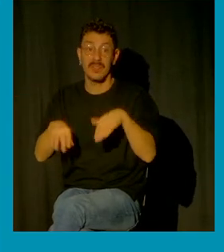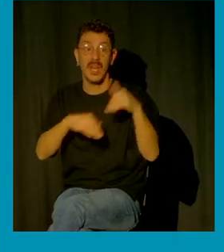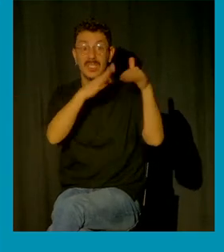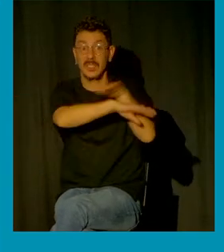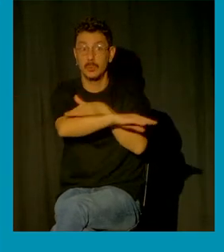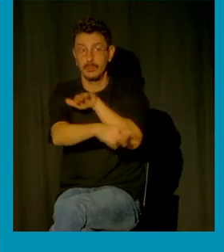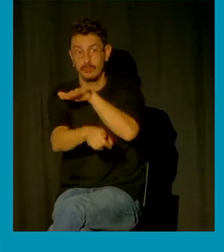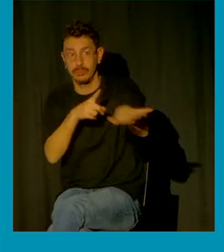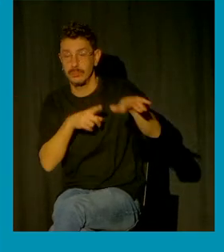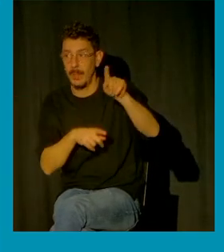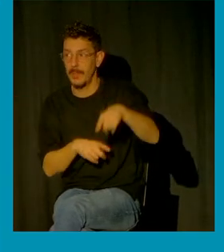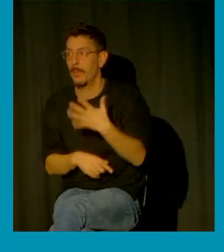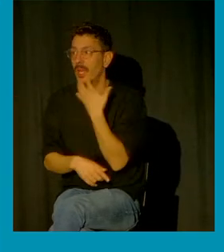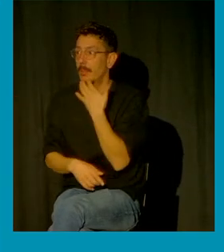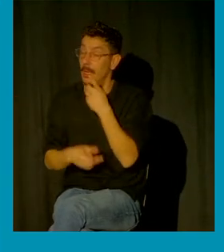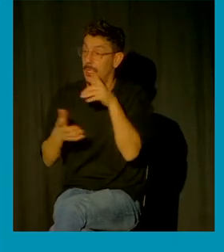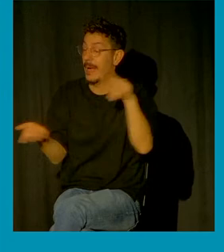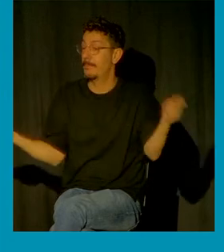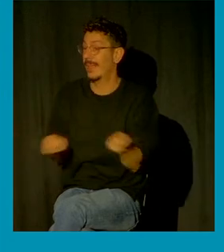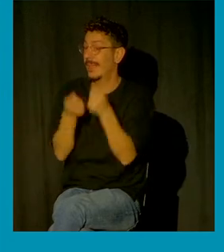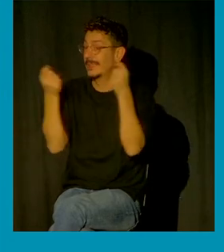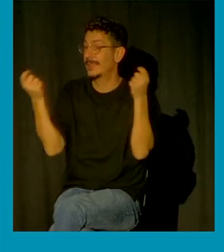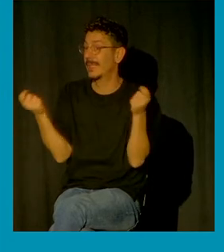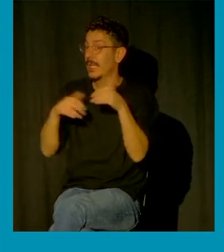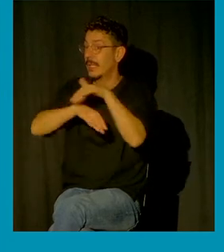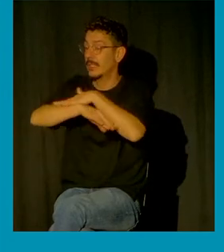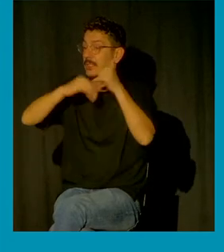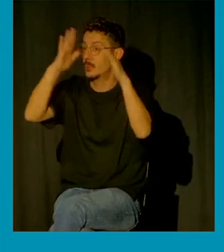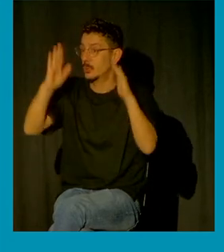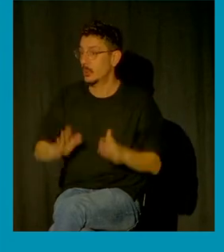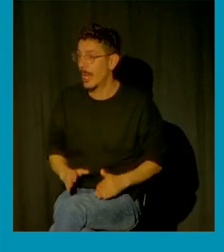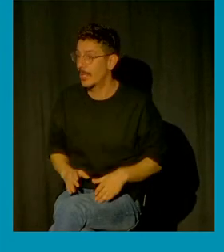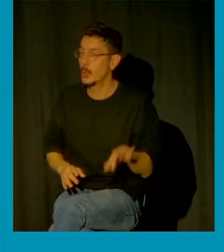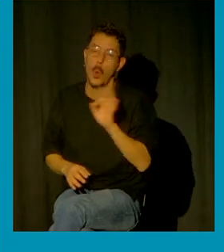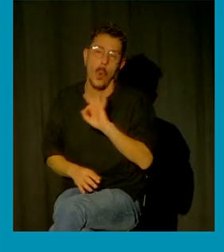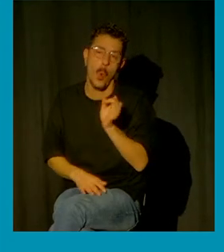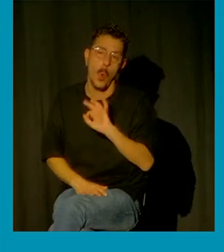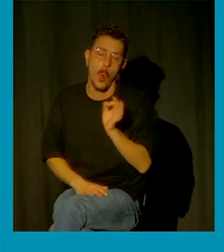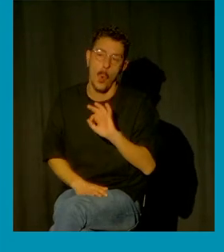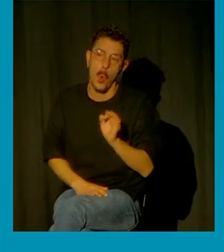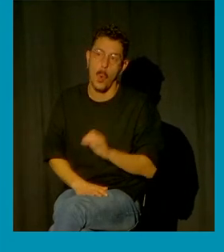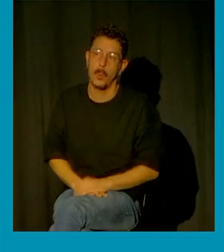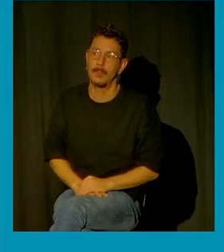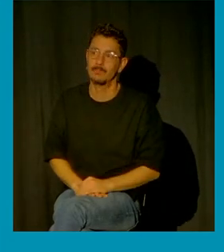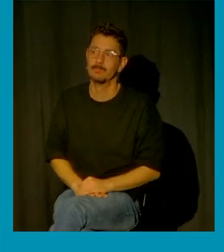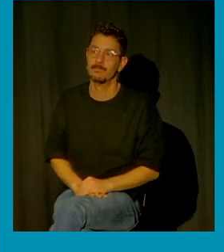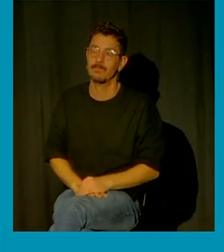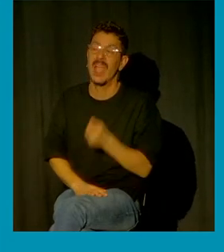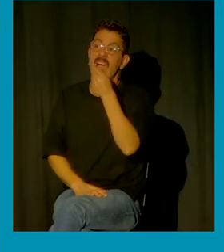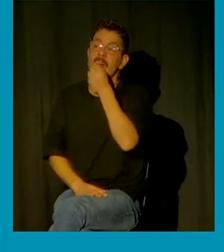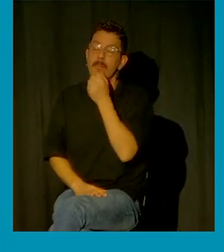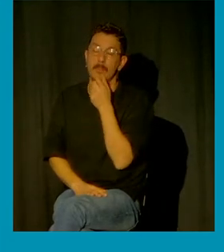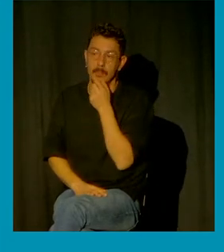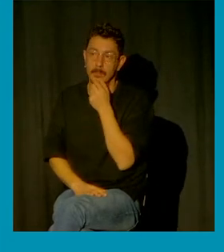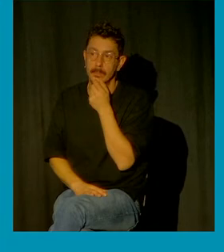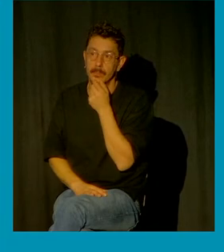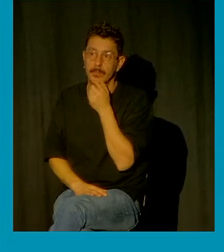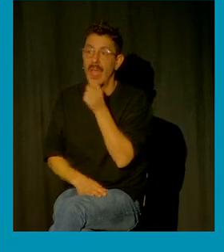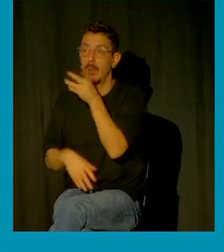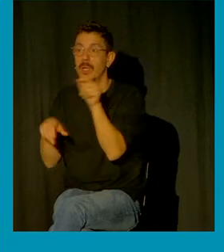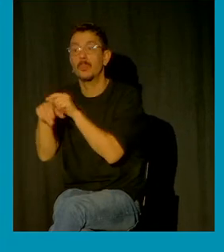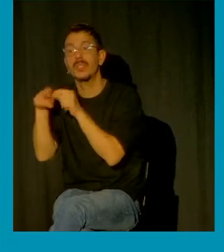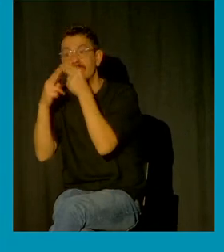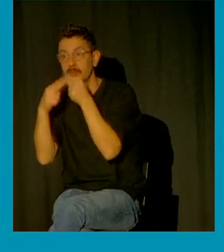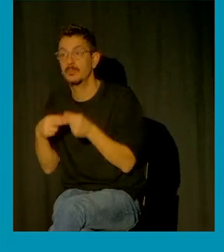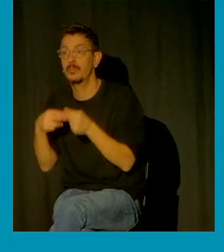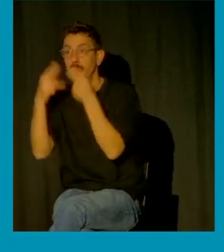els exemples de campanyes institucionals o de l'abordatge que es fa des d'algunes polítiques públiques